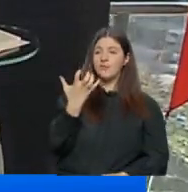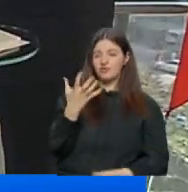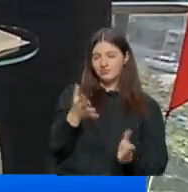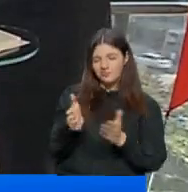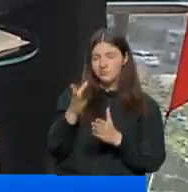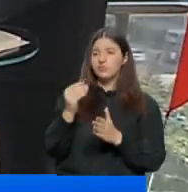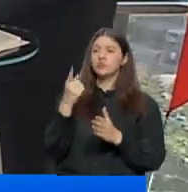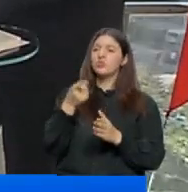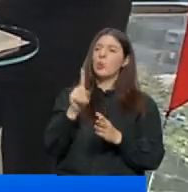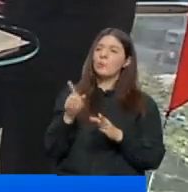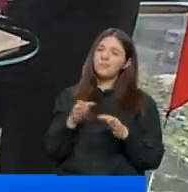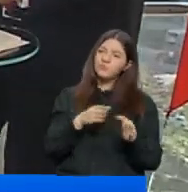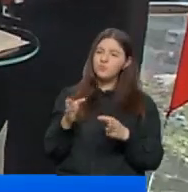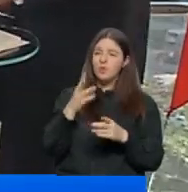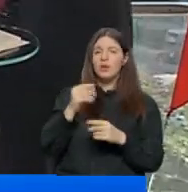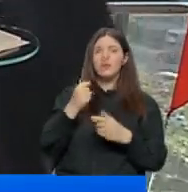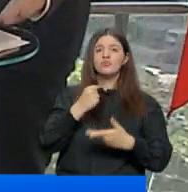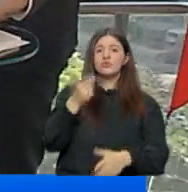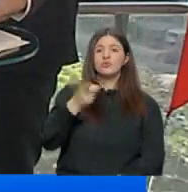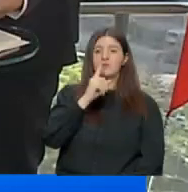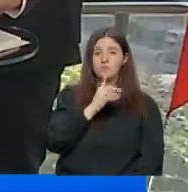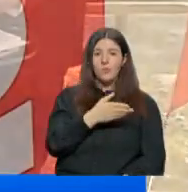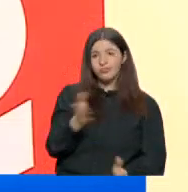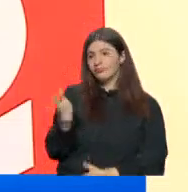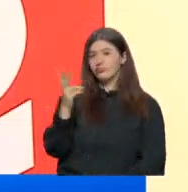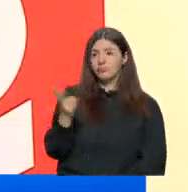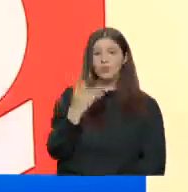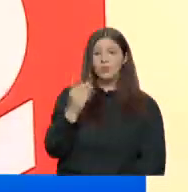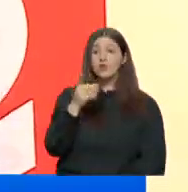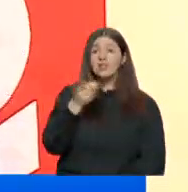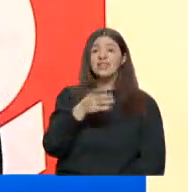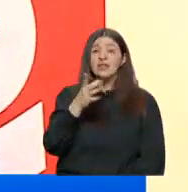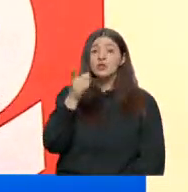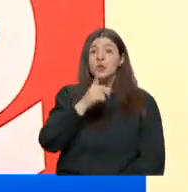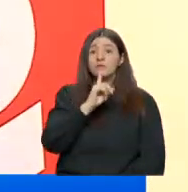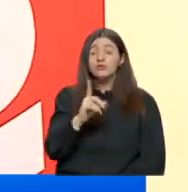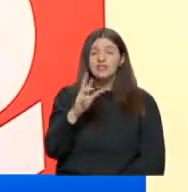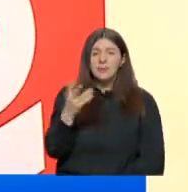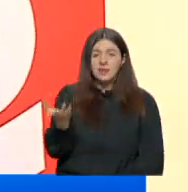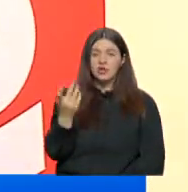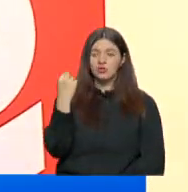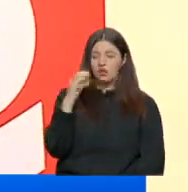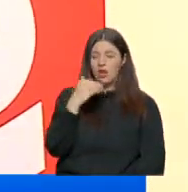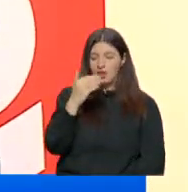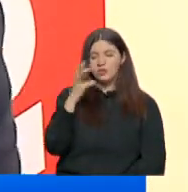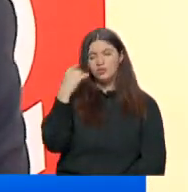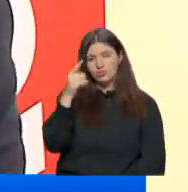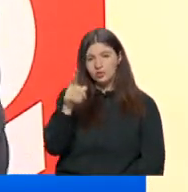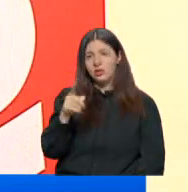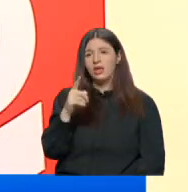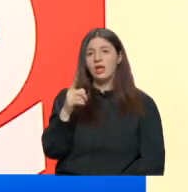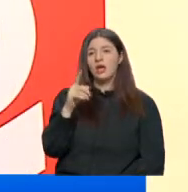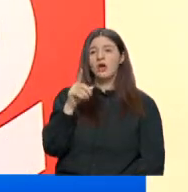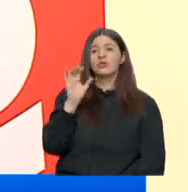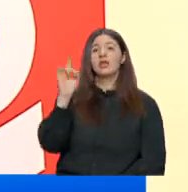sapma olur, %10 sapma olur da arkadaş bütçede %100 sapma olur mu ya? Neredeyse %100'e varmış. Dün şöyle anlattım bunu, şöyle düşünün. İktidar